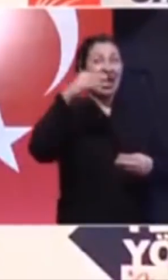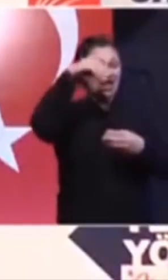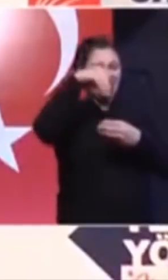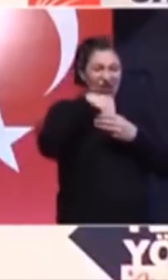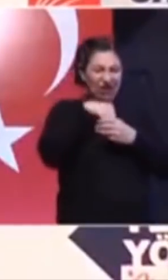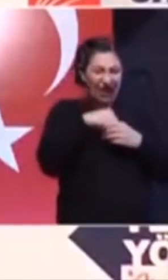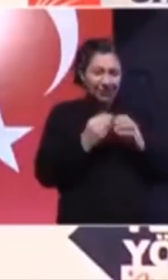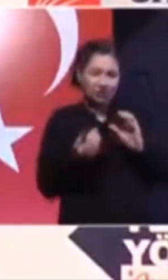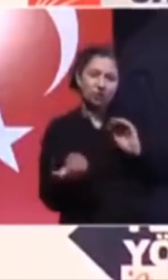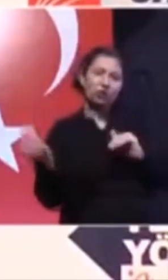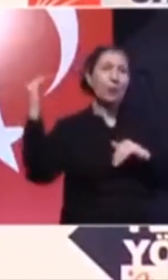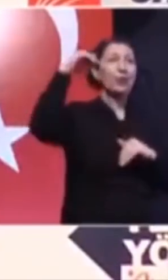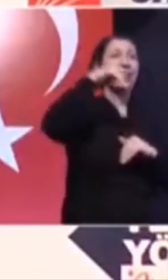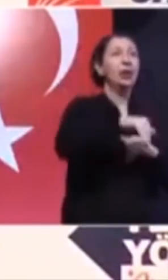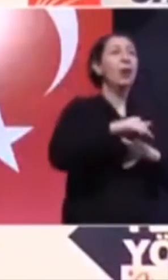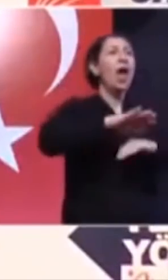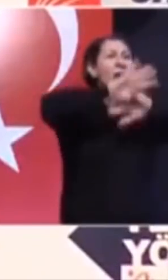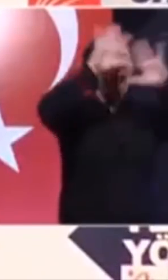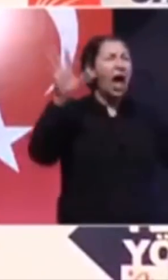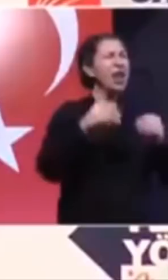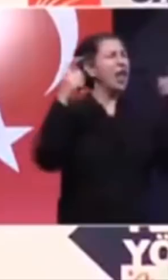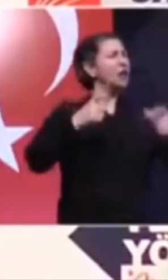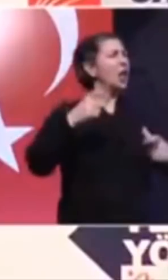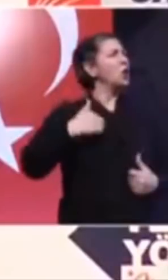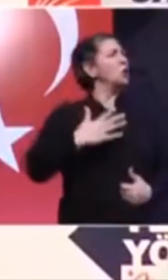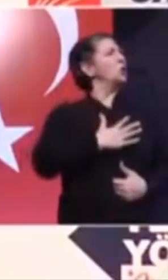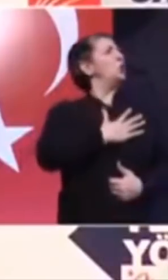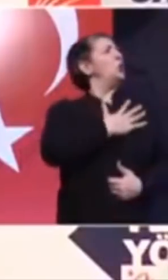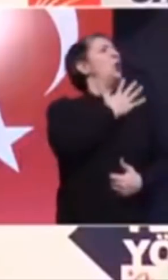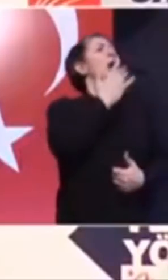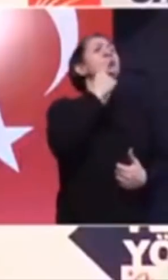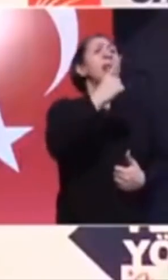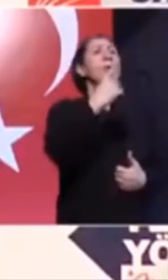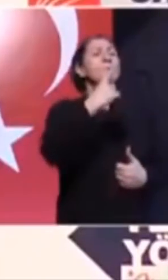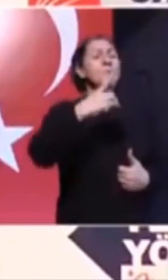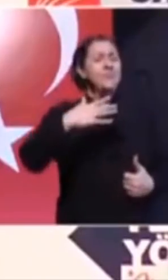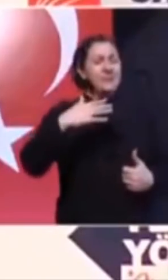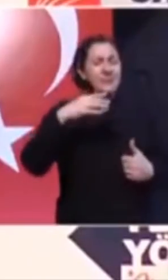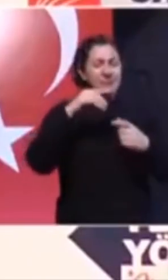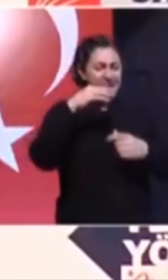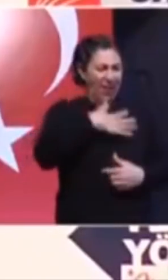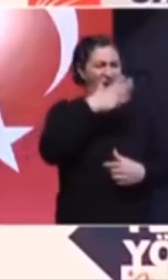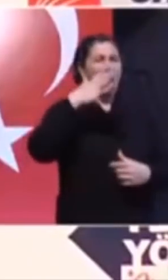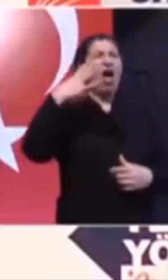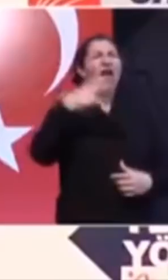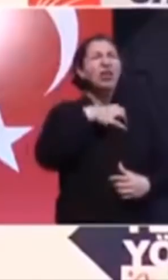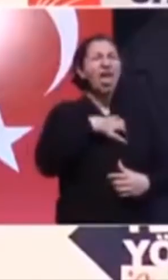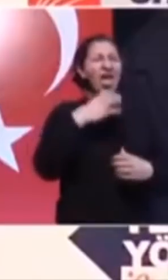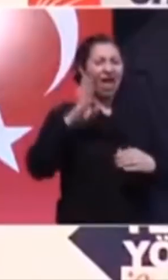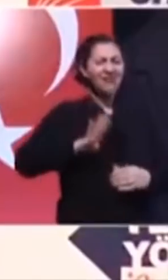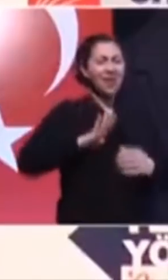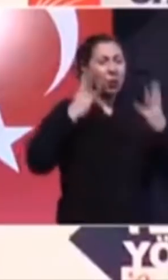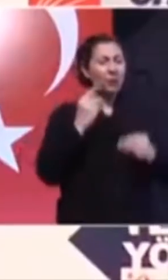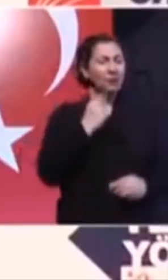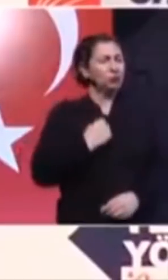içinden çıkıp geldiğim ve her yerde gururla söylediğim partinin has bir evladı olarak, bundan gurur